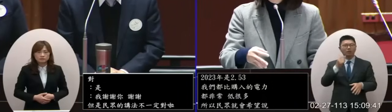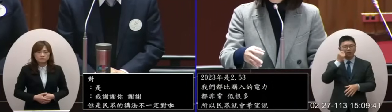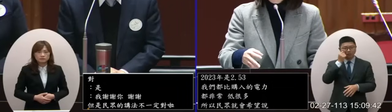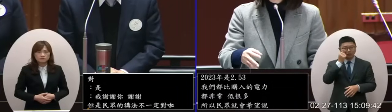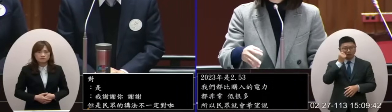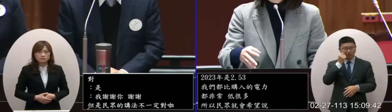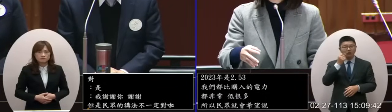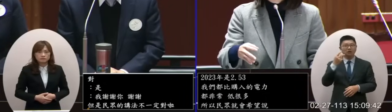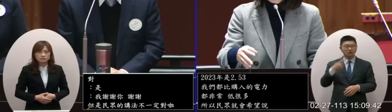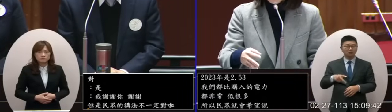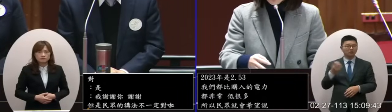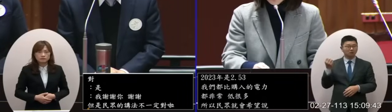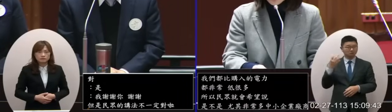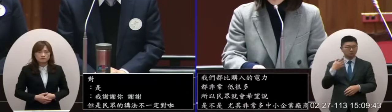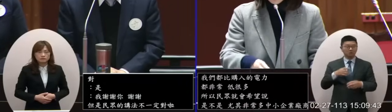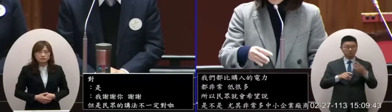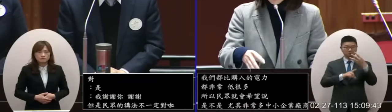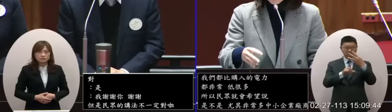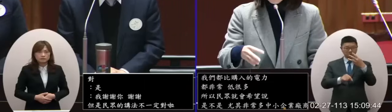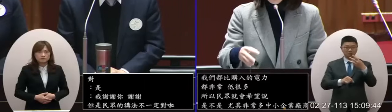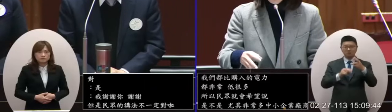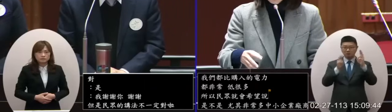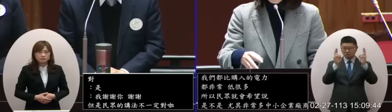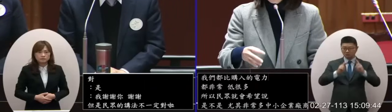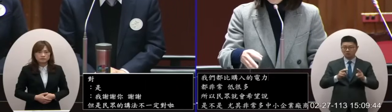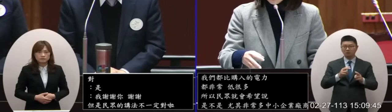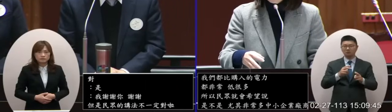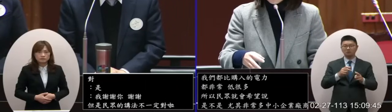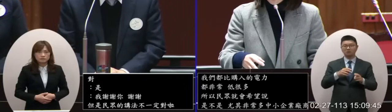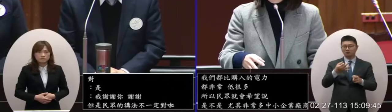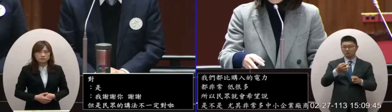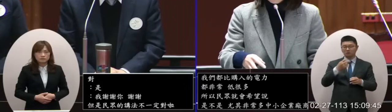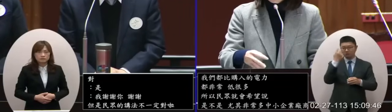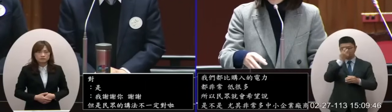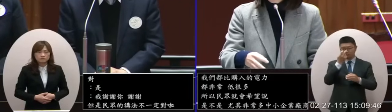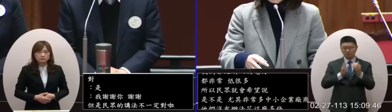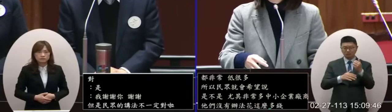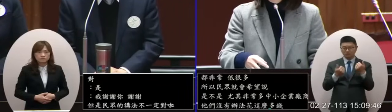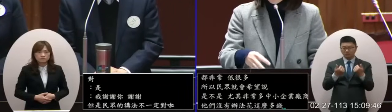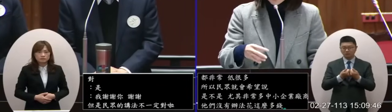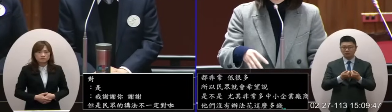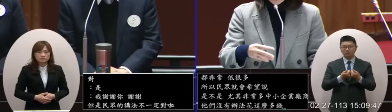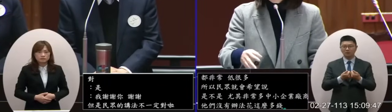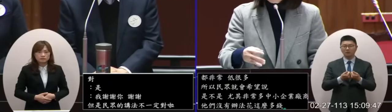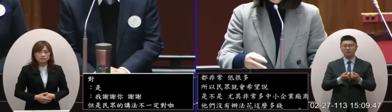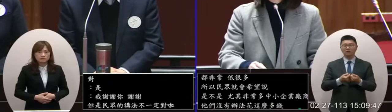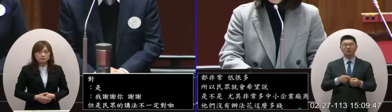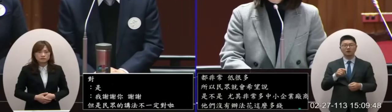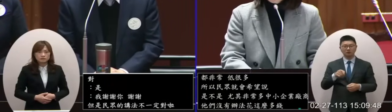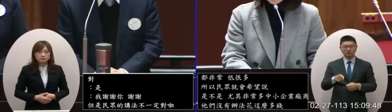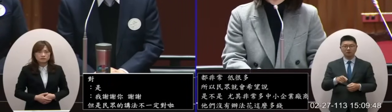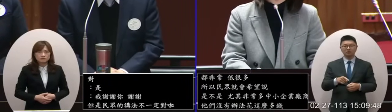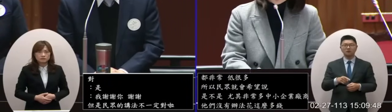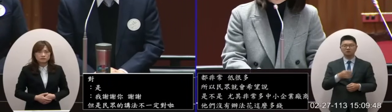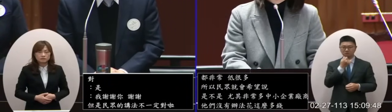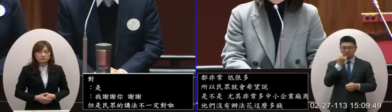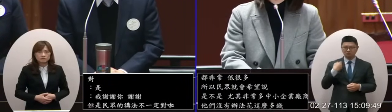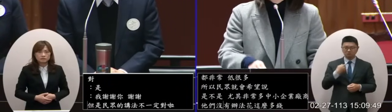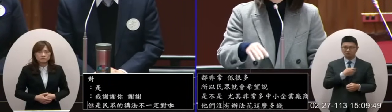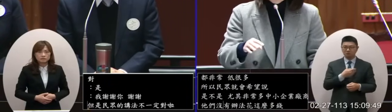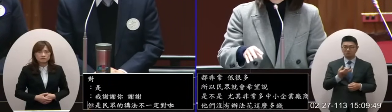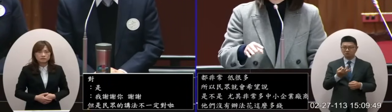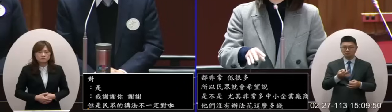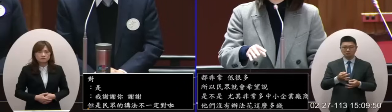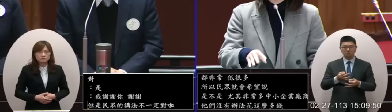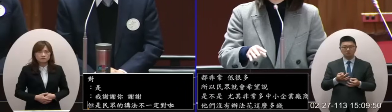能3月份的电价审议委员会未来对于电价的发电也会做适当的调整，